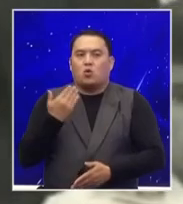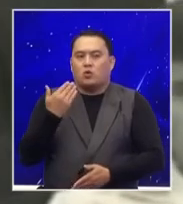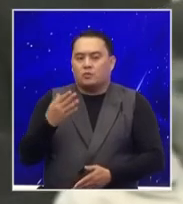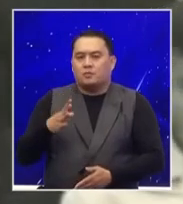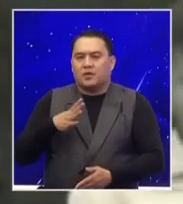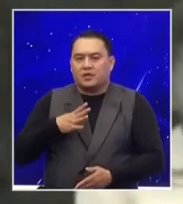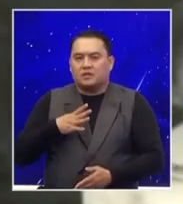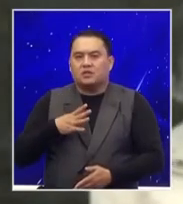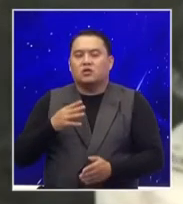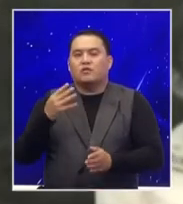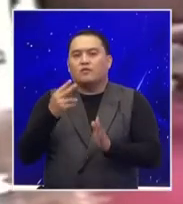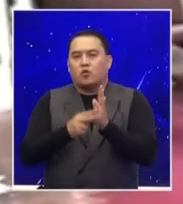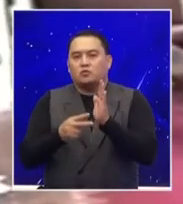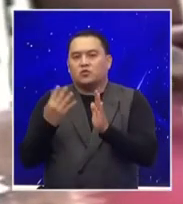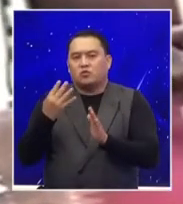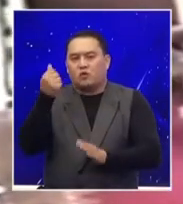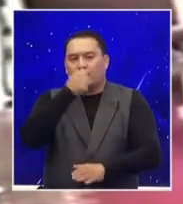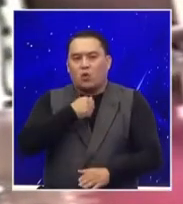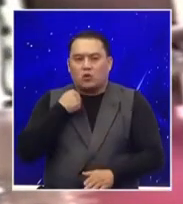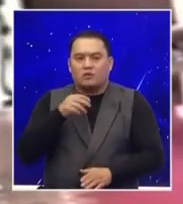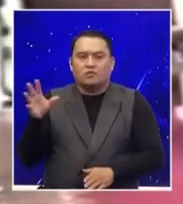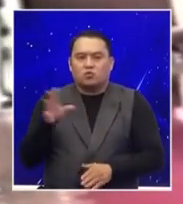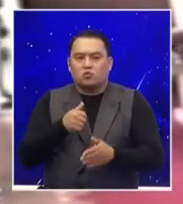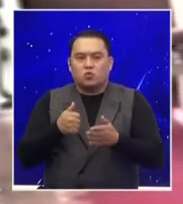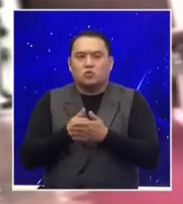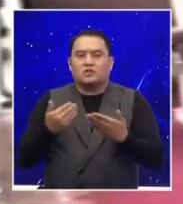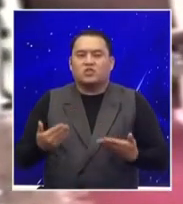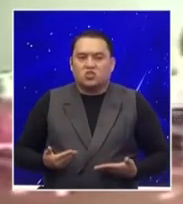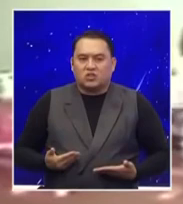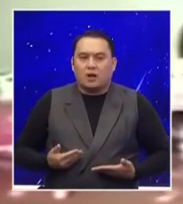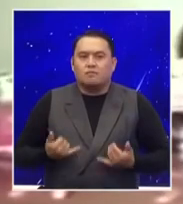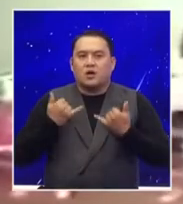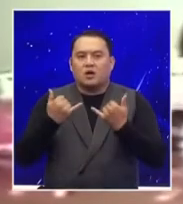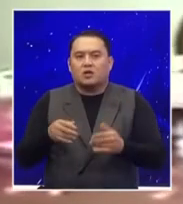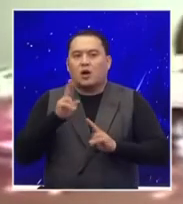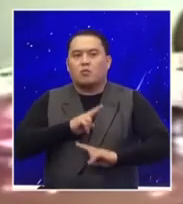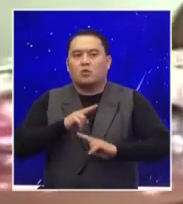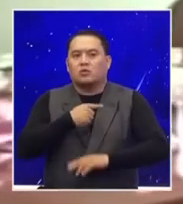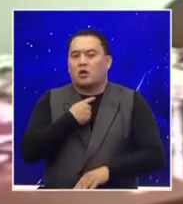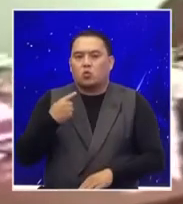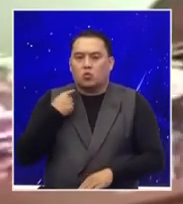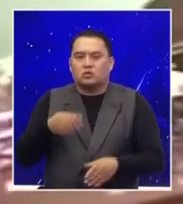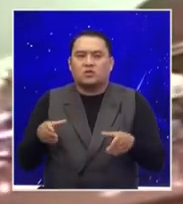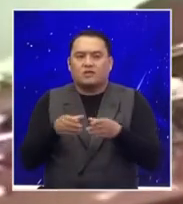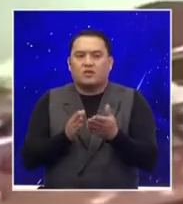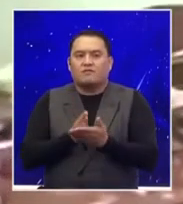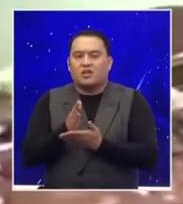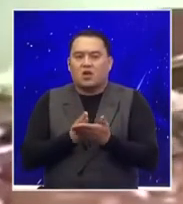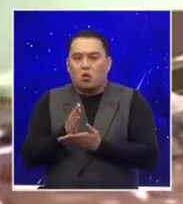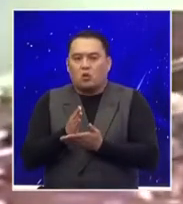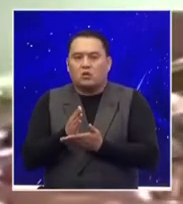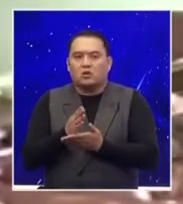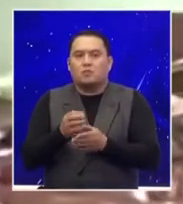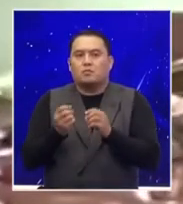Буранбаев с 1984 года и практически до конца своей жизни посвятил себя работе в Талдыкурганском совете ветеранов. Его не